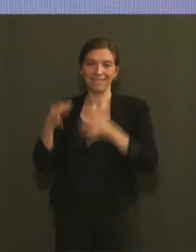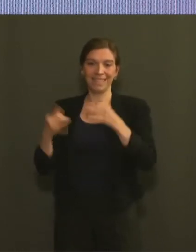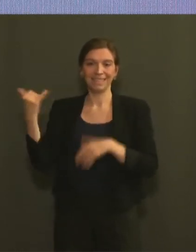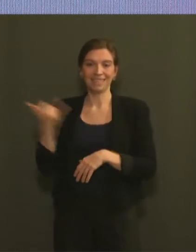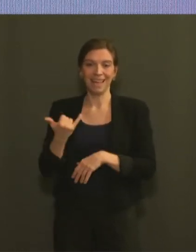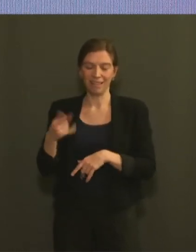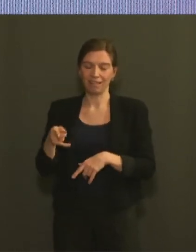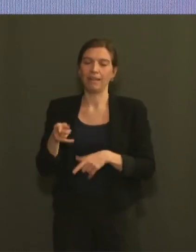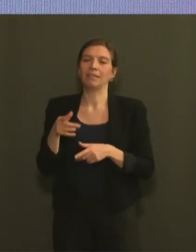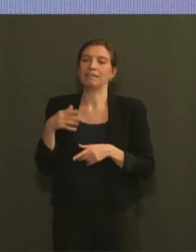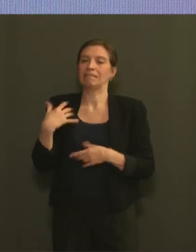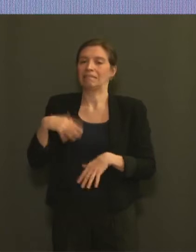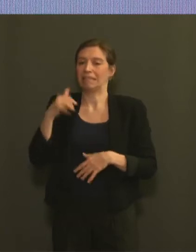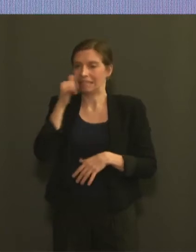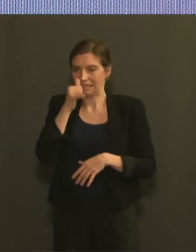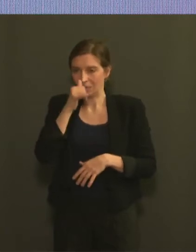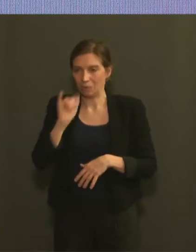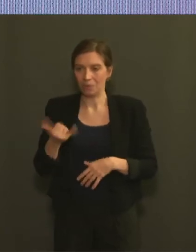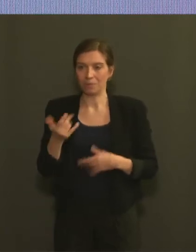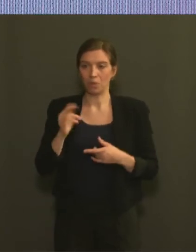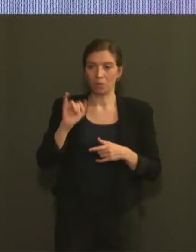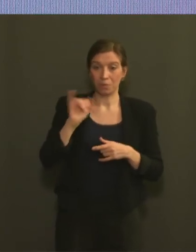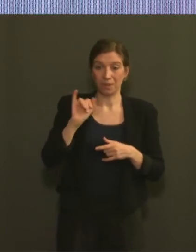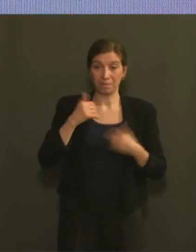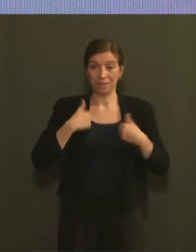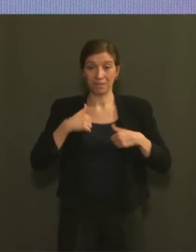of you and